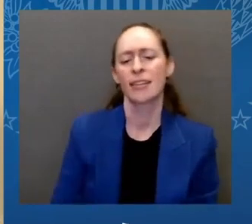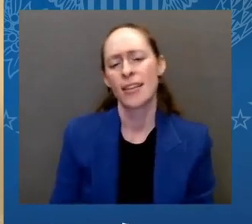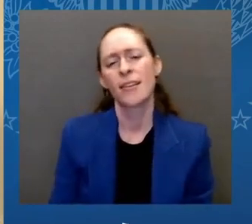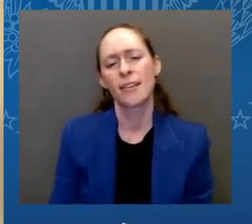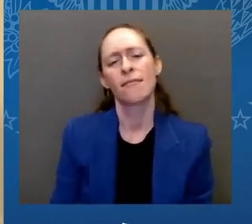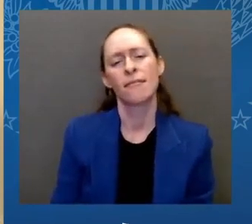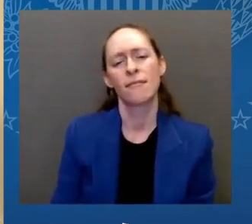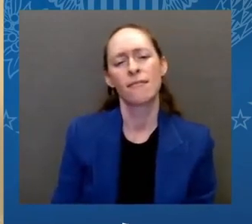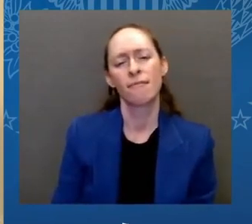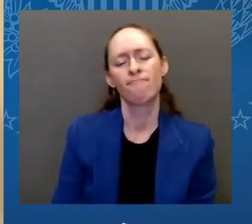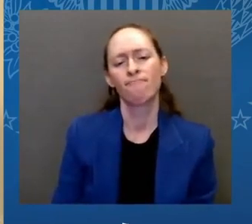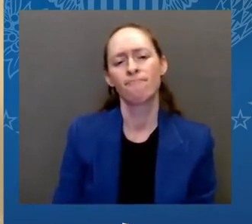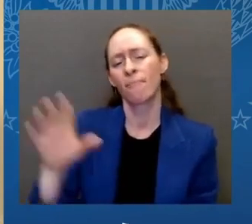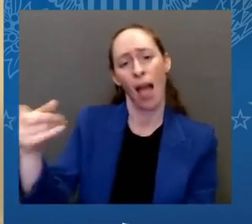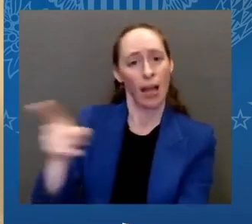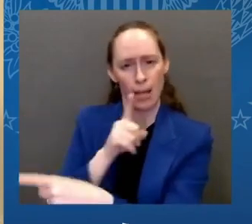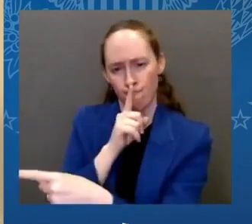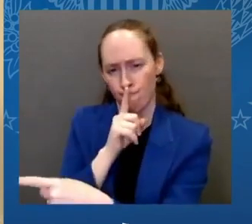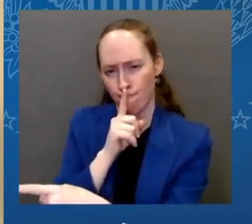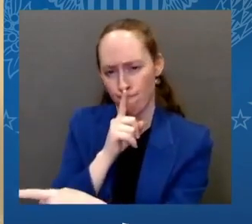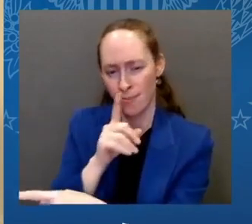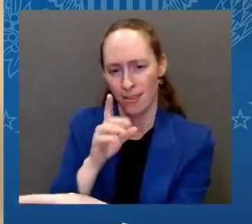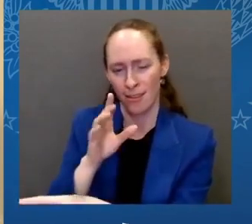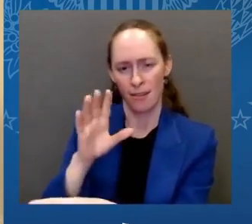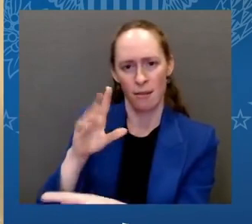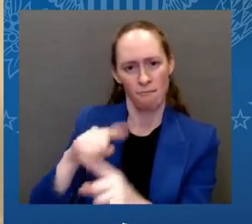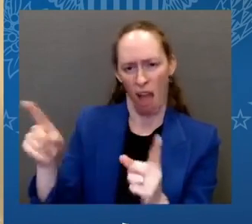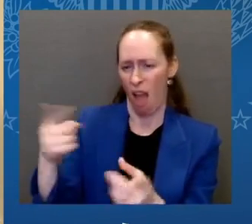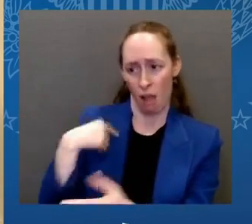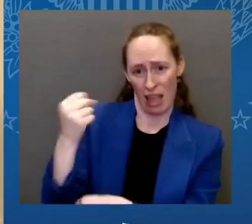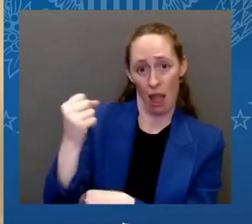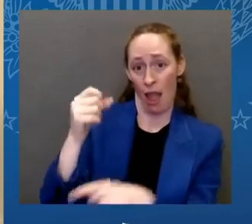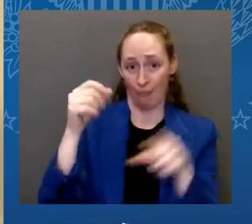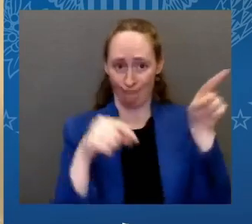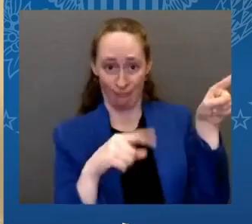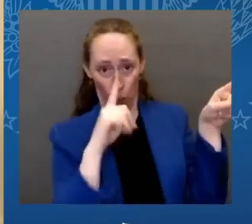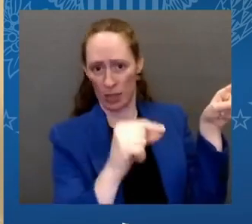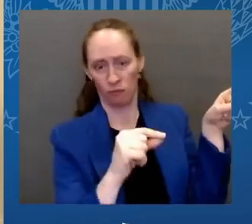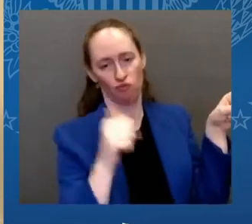я хочу сказати, що ви готові до того, щоб